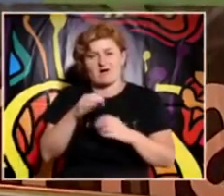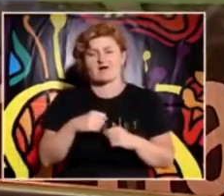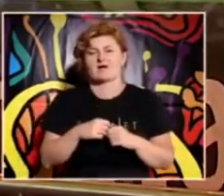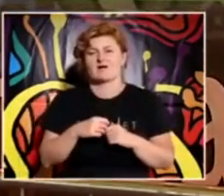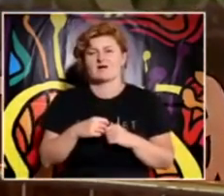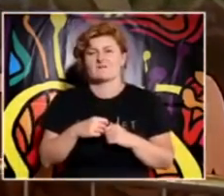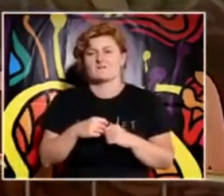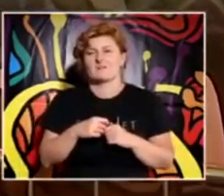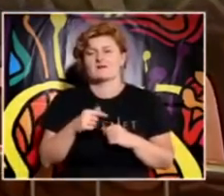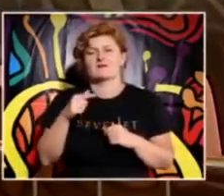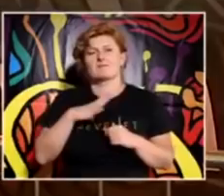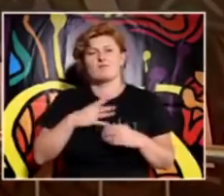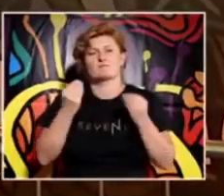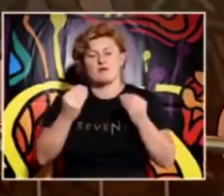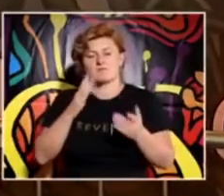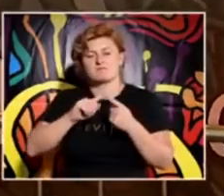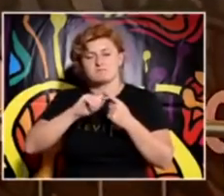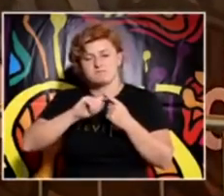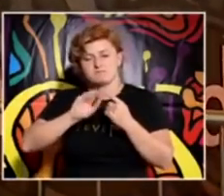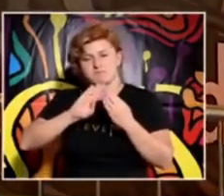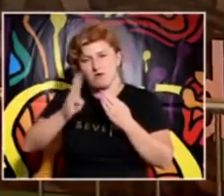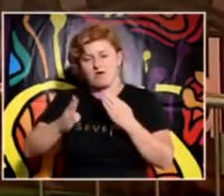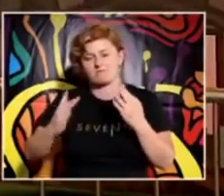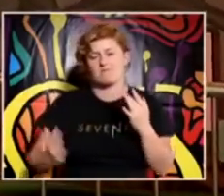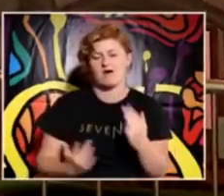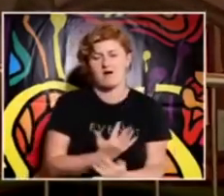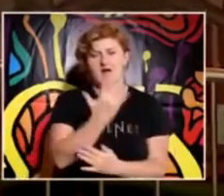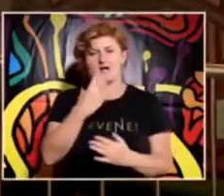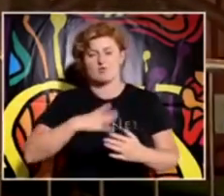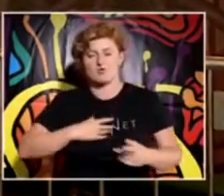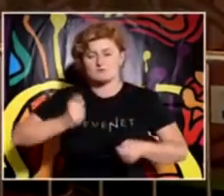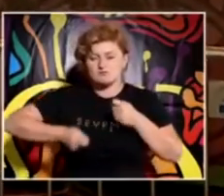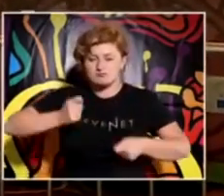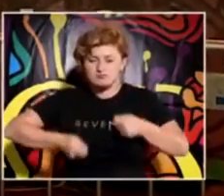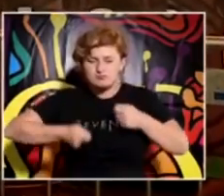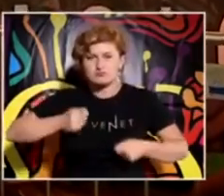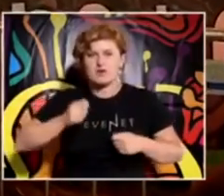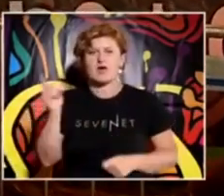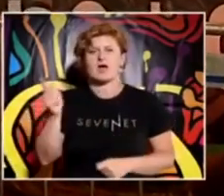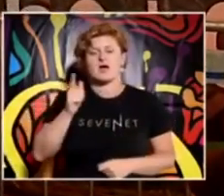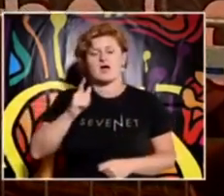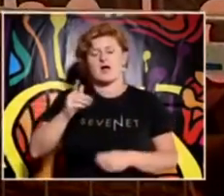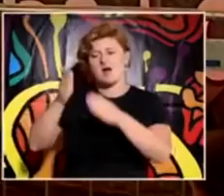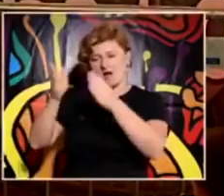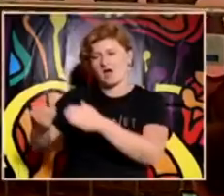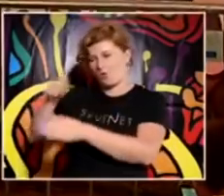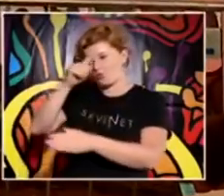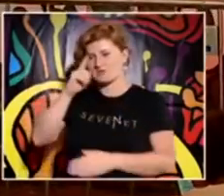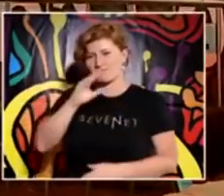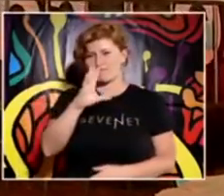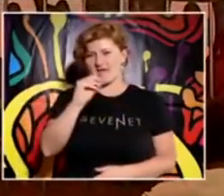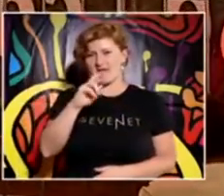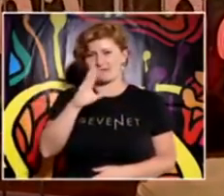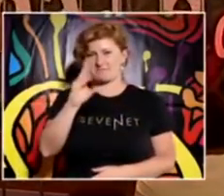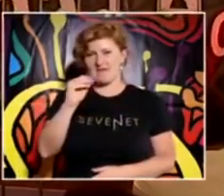było najpiękniejsze, że po tym ognisku, przy którym były bębny, berberzy zaprosili nas na Berber